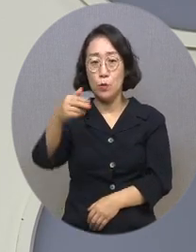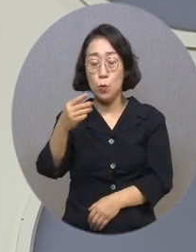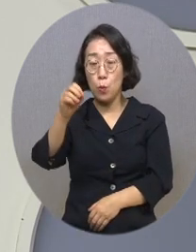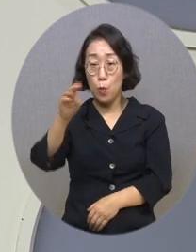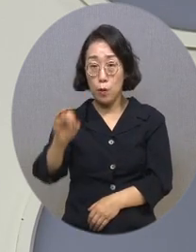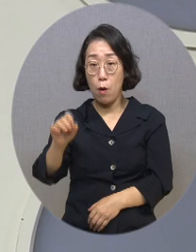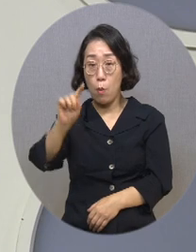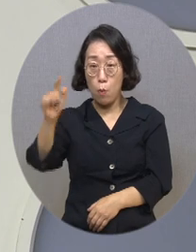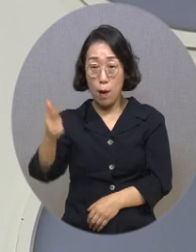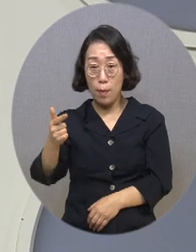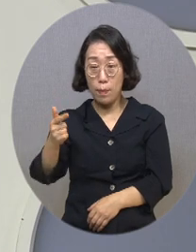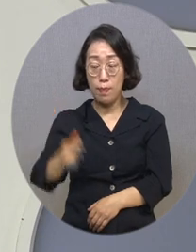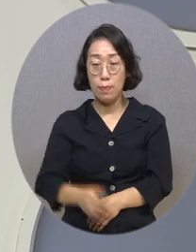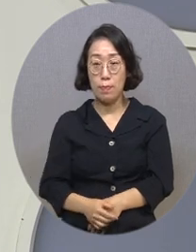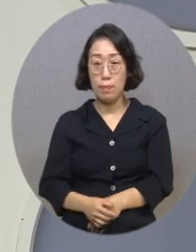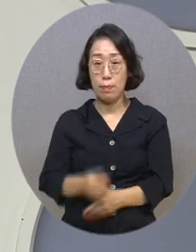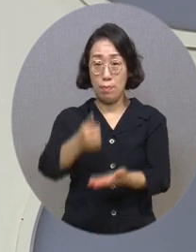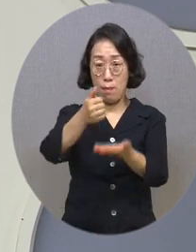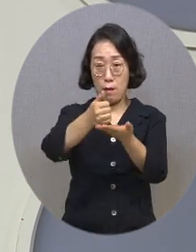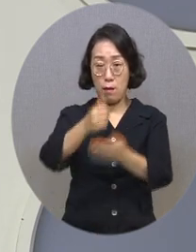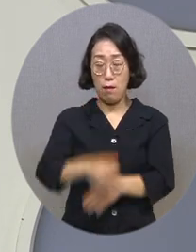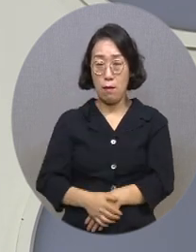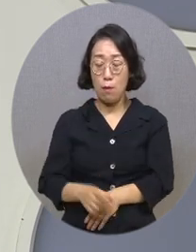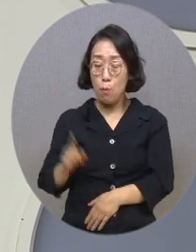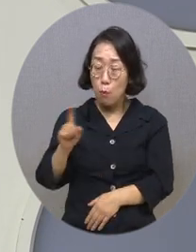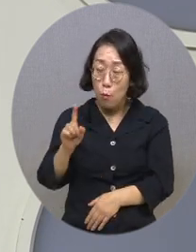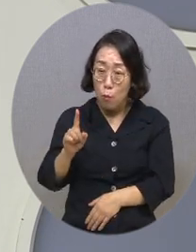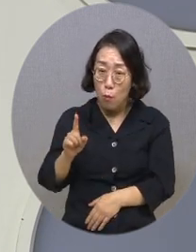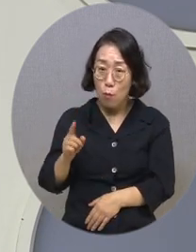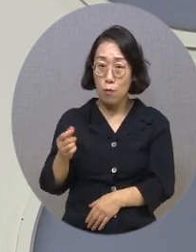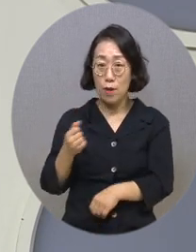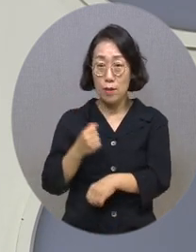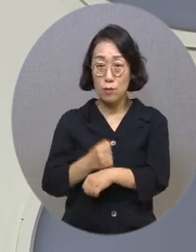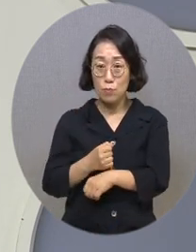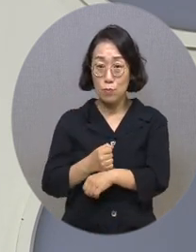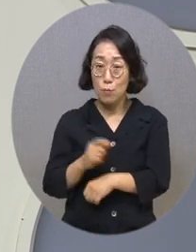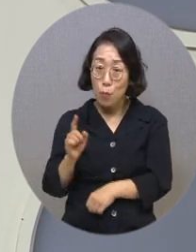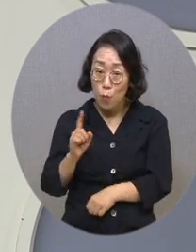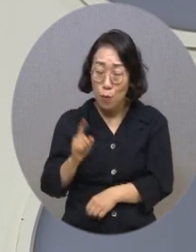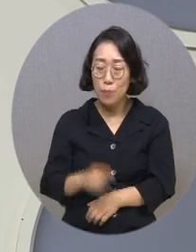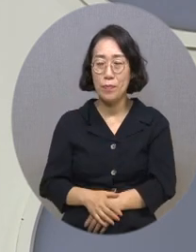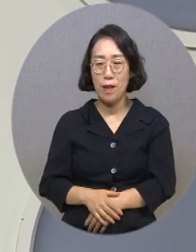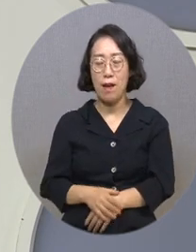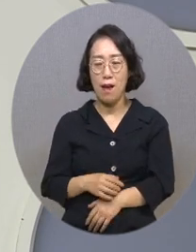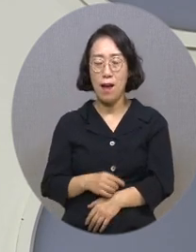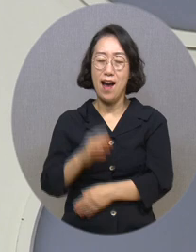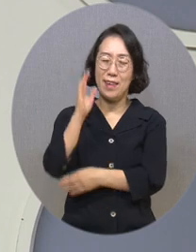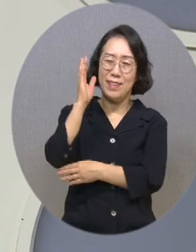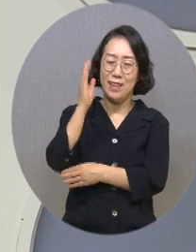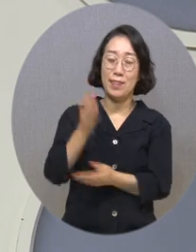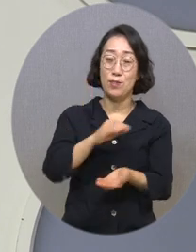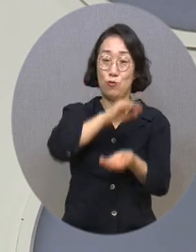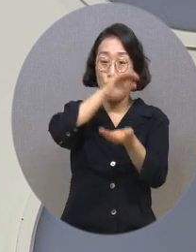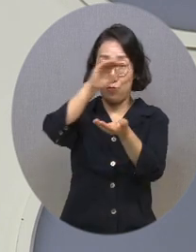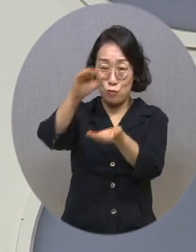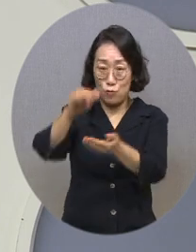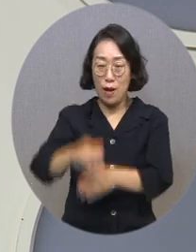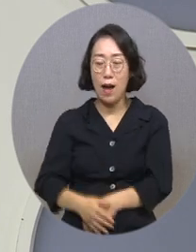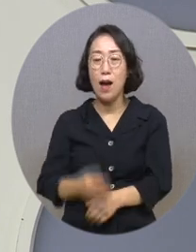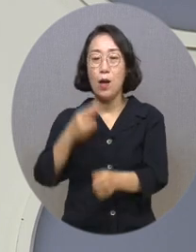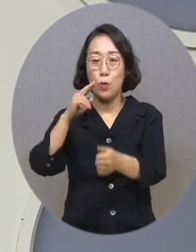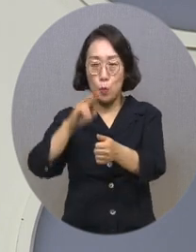거기에. 근데 그 대표가 뭐 하시는 분인데 그러냐 그러니까 막 설명을 하더라고. 그래서 제가 이제 그때 처음 도전